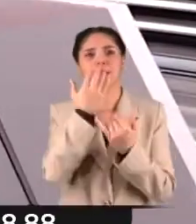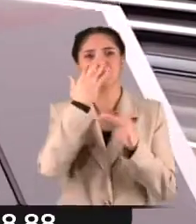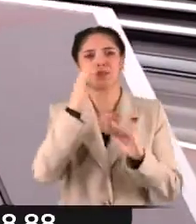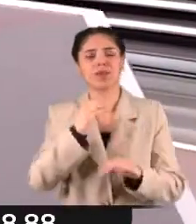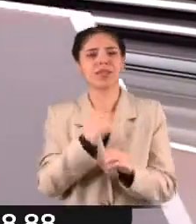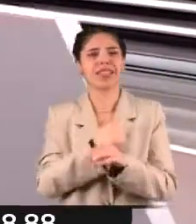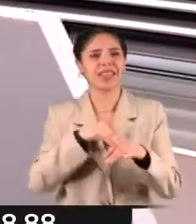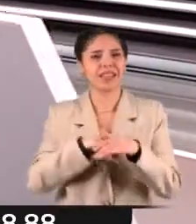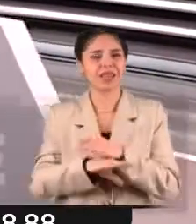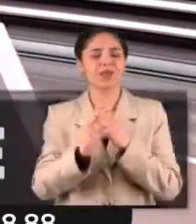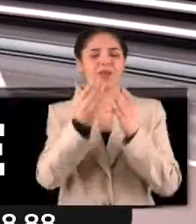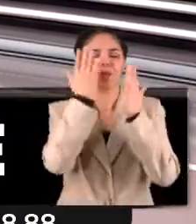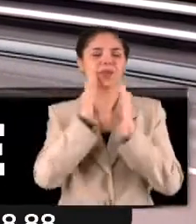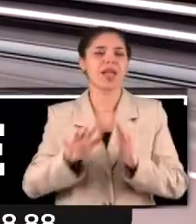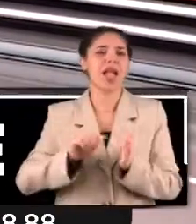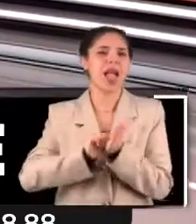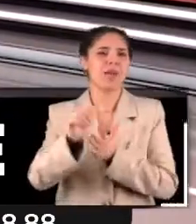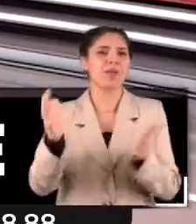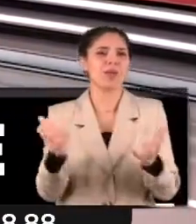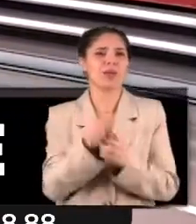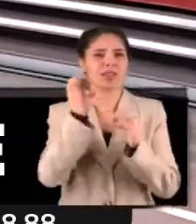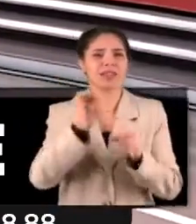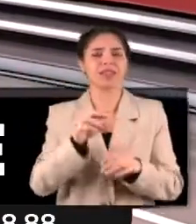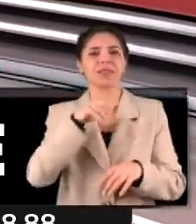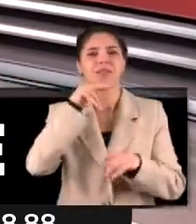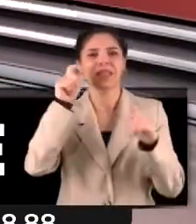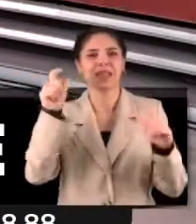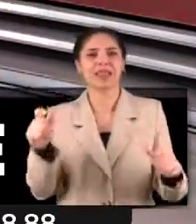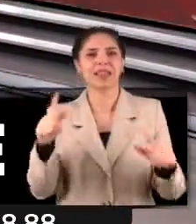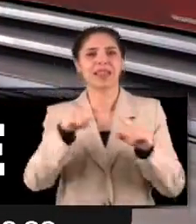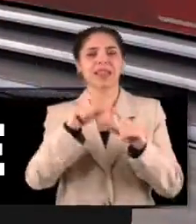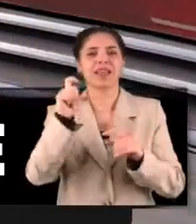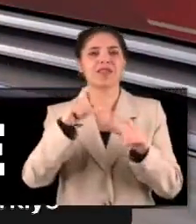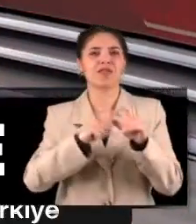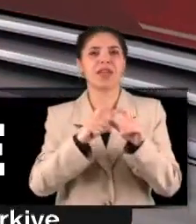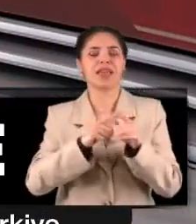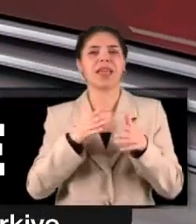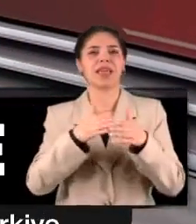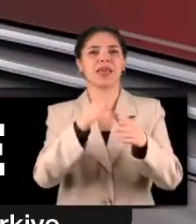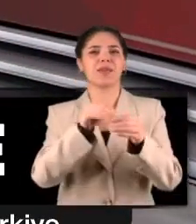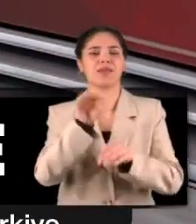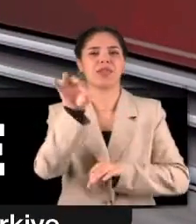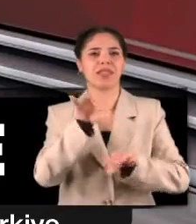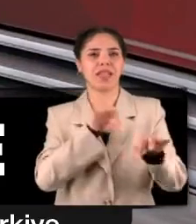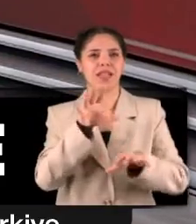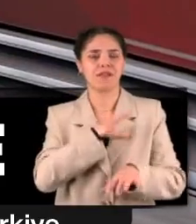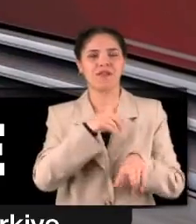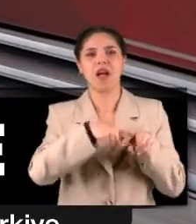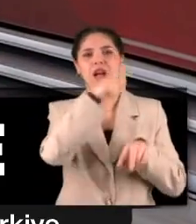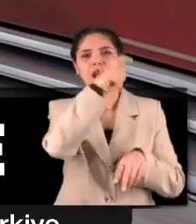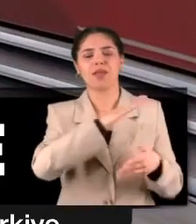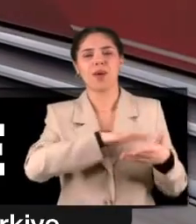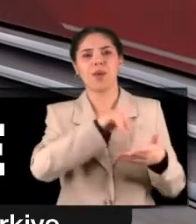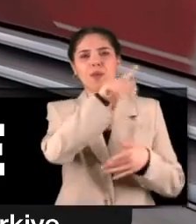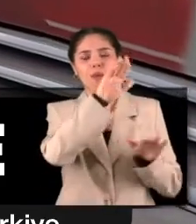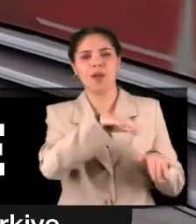bekliyordu enkazın altına. Çok şükür hepsi kurtuldu ve şu anda İskenderun'daki TCG Sancaktar gemisinde tedavi altındalar. Altay bizi orada bekliyor. Altay